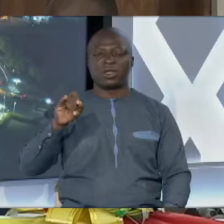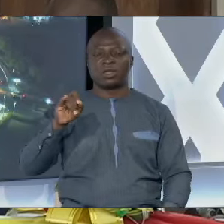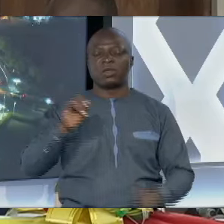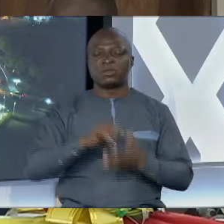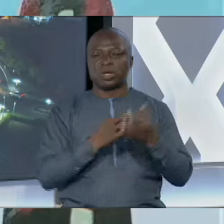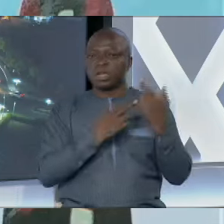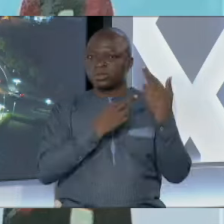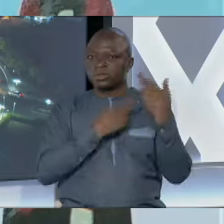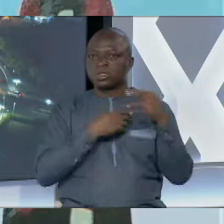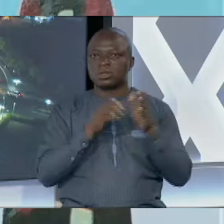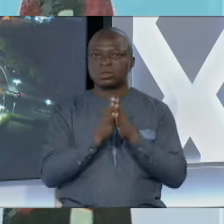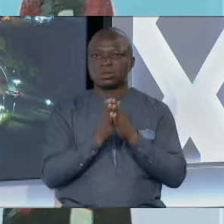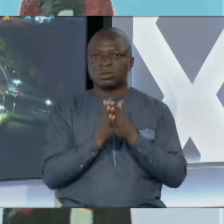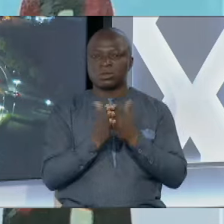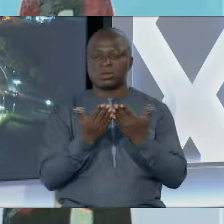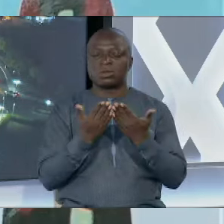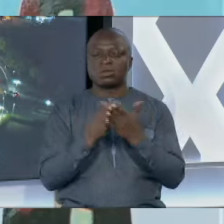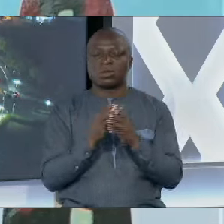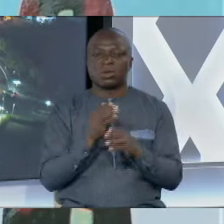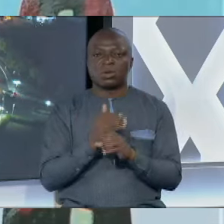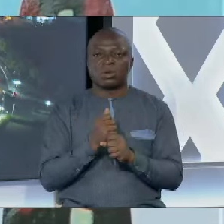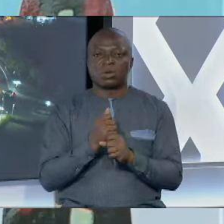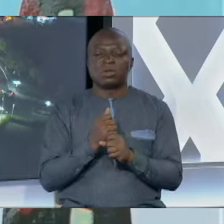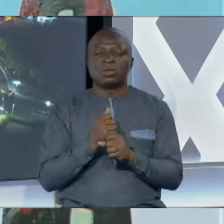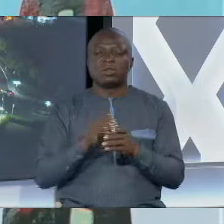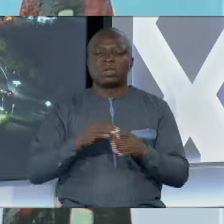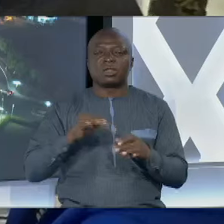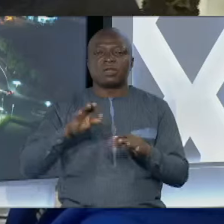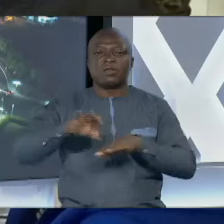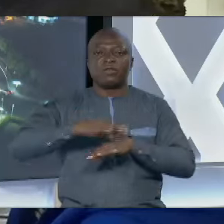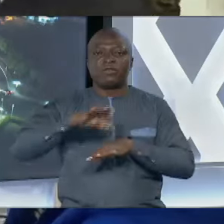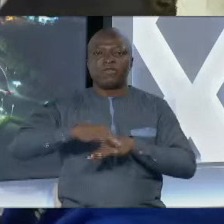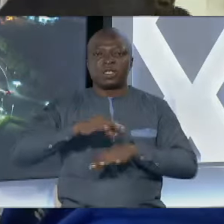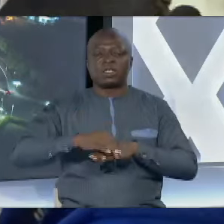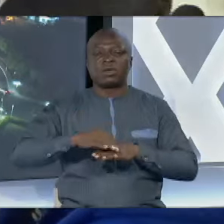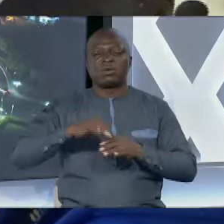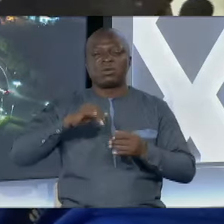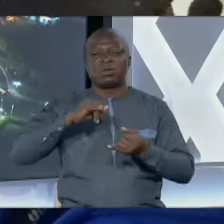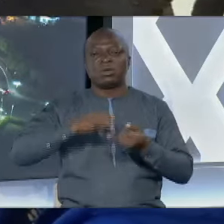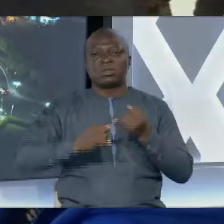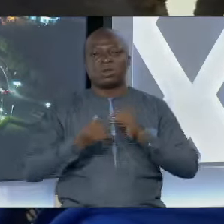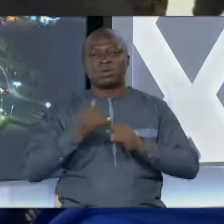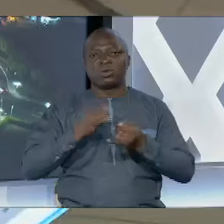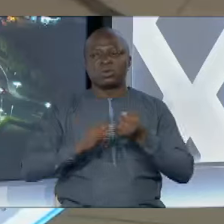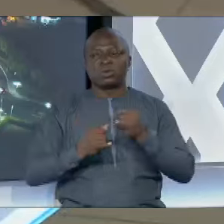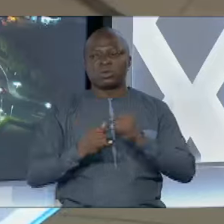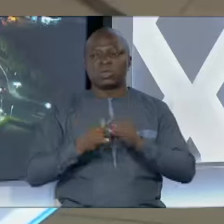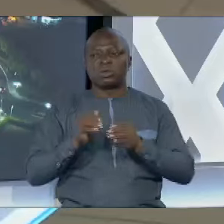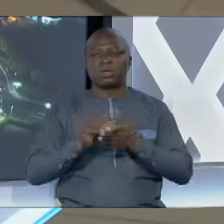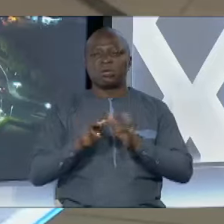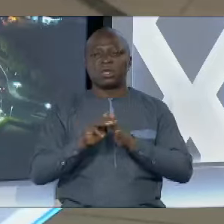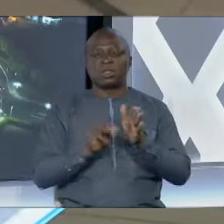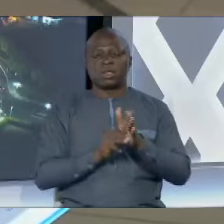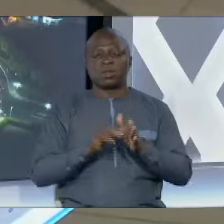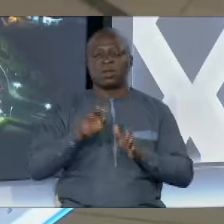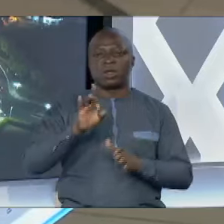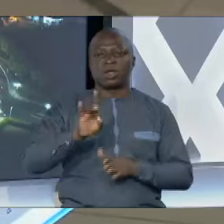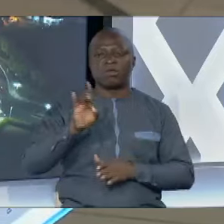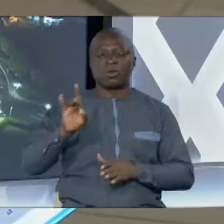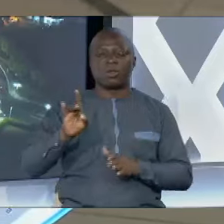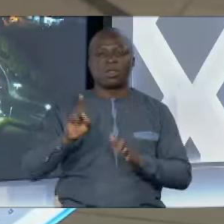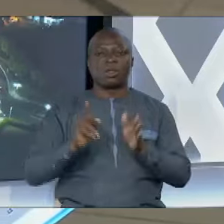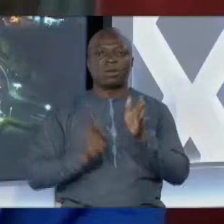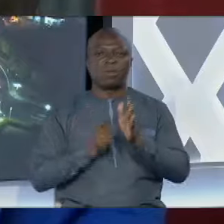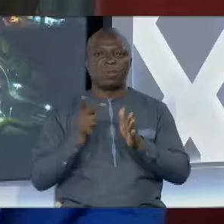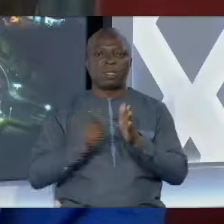ce référentiel de Kousseline des fiancés ou conjoints des magistrats de 88 pages, Atandi Christ-Roy s'est forcé